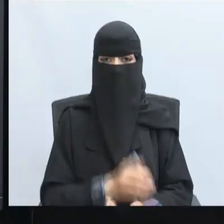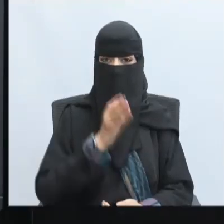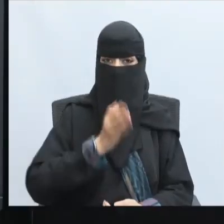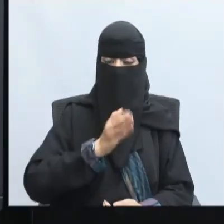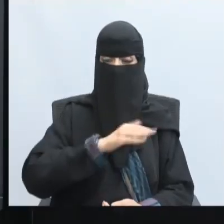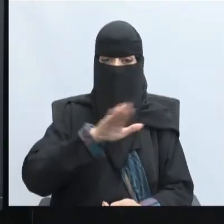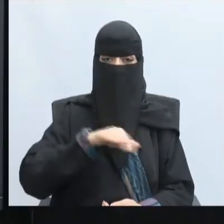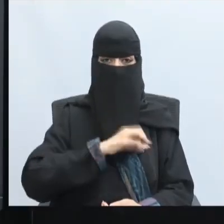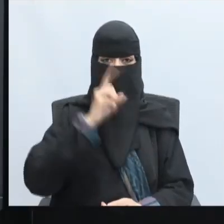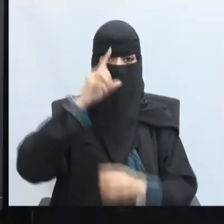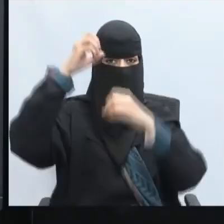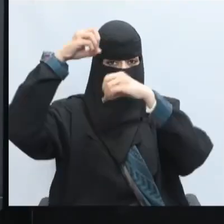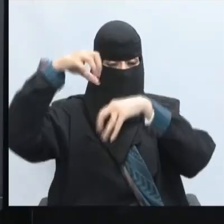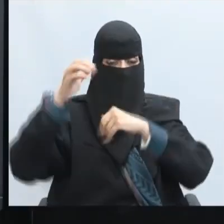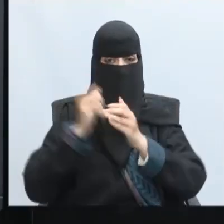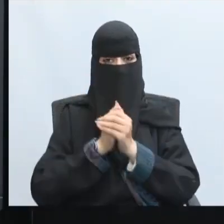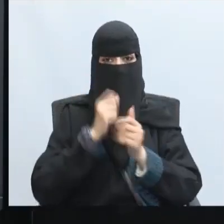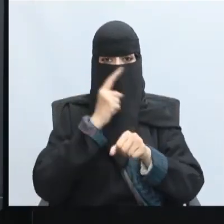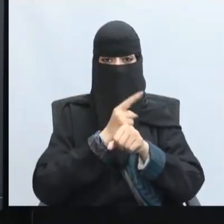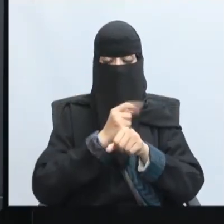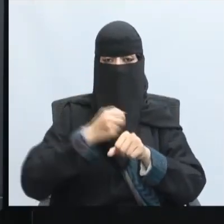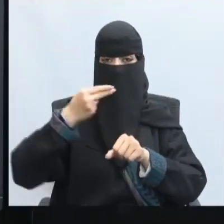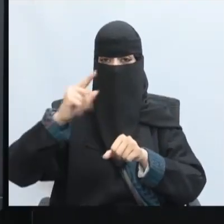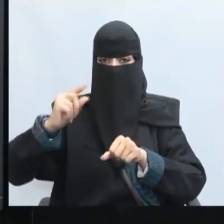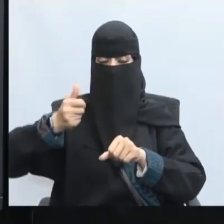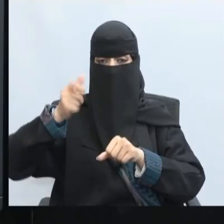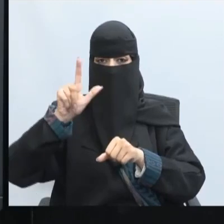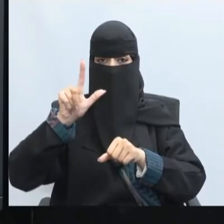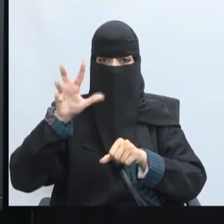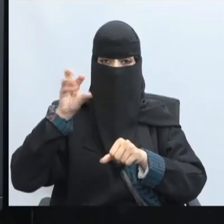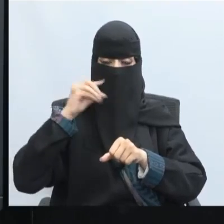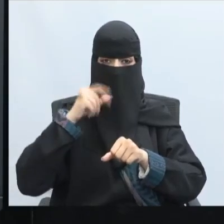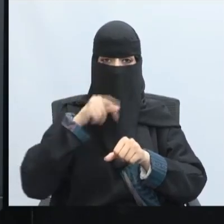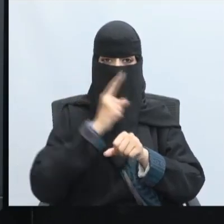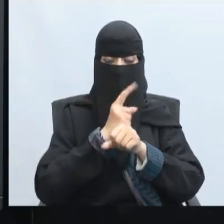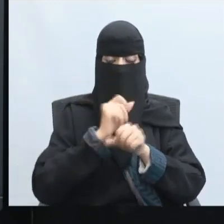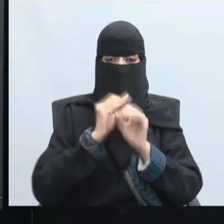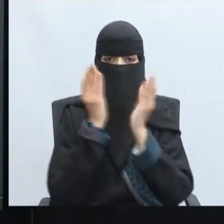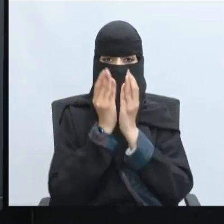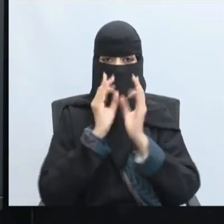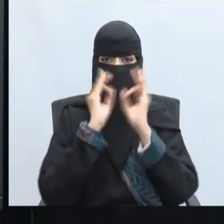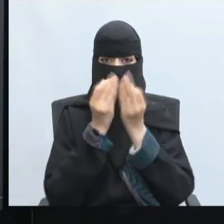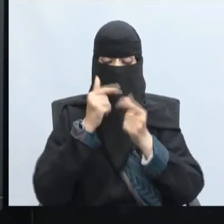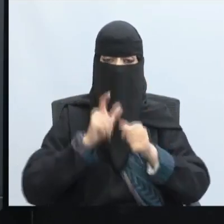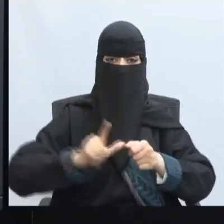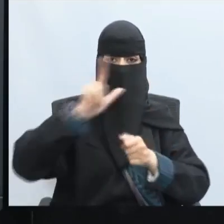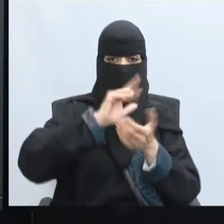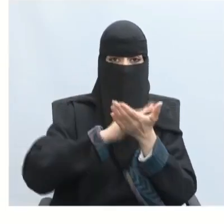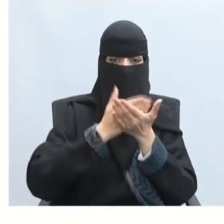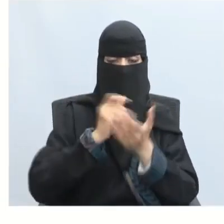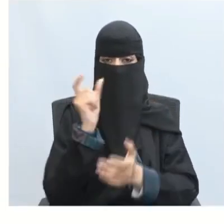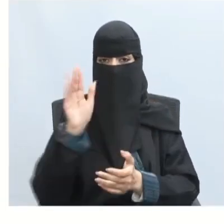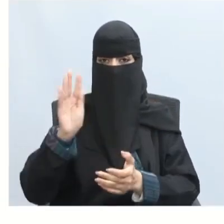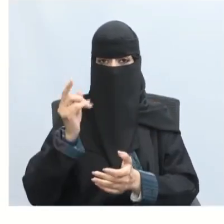السلام عليكم ورحمه الله وبركاته معكم استاذ عبد الله عنزي معلم الدراسات الاجتماعيه وعلى لغه اشاره استاذه نسرين